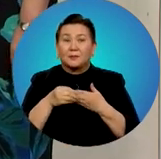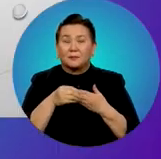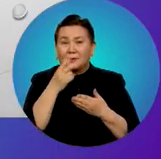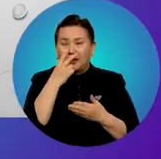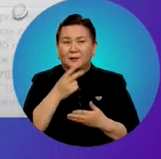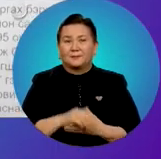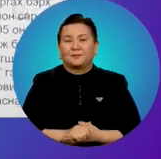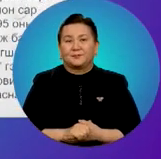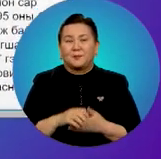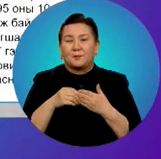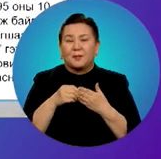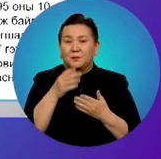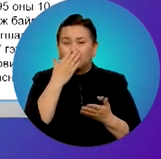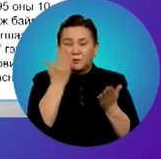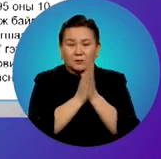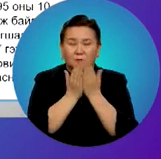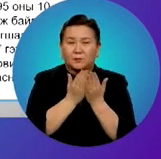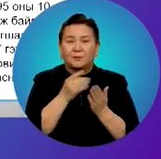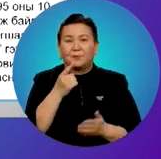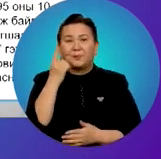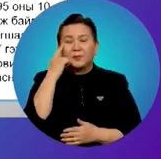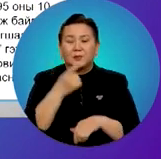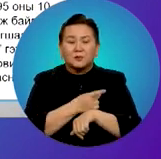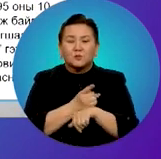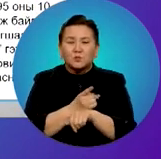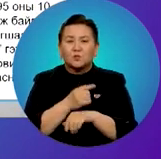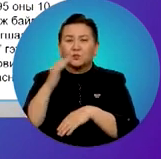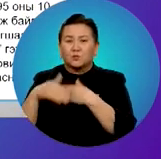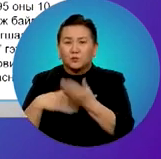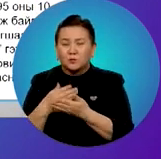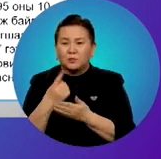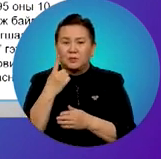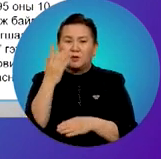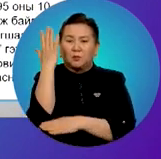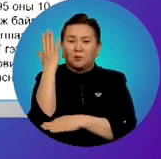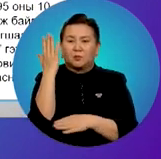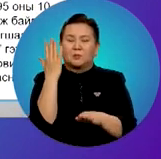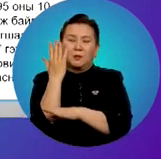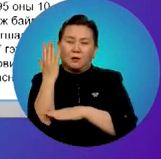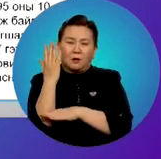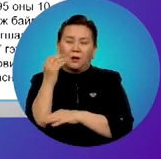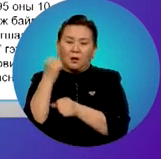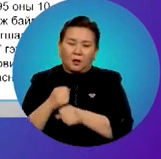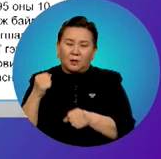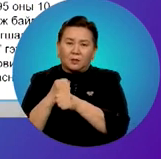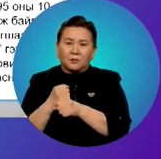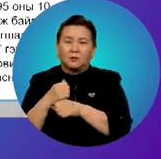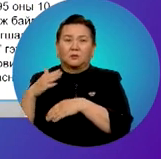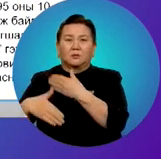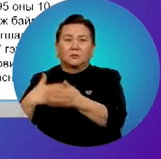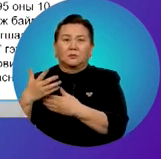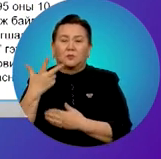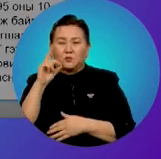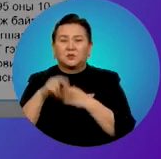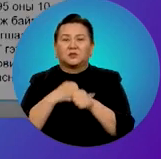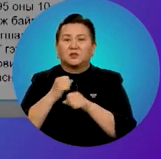хүмүүстэй. За баримтуудыг уншия. Нэг модыг унахад хэдхэн минут зарцуулна. Нэг модыг тарж ургуулхад хэрэглэх хэмжээнд хүрэхэд 30